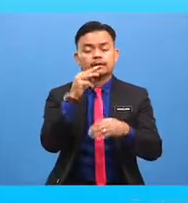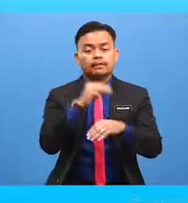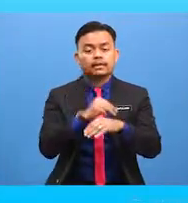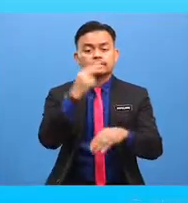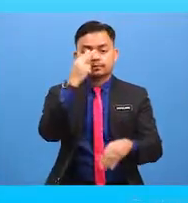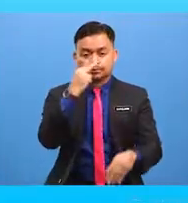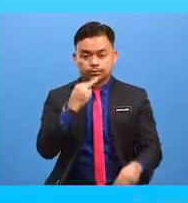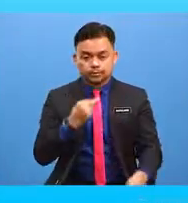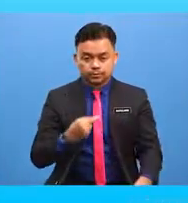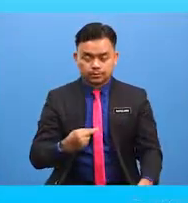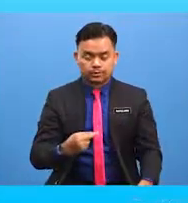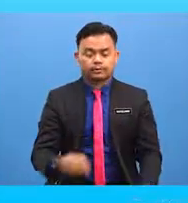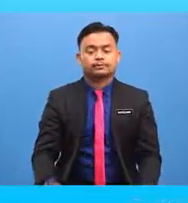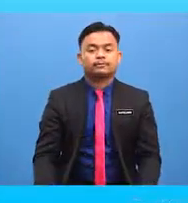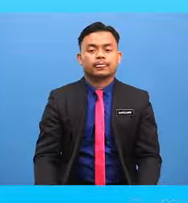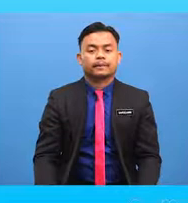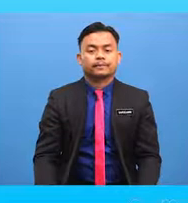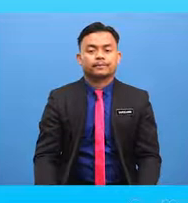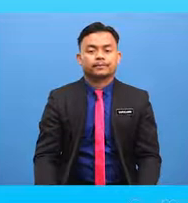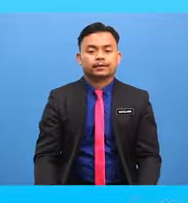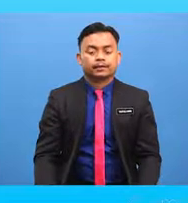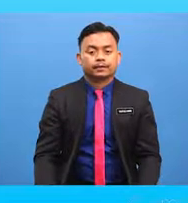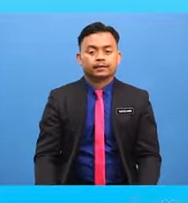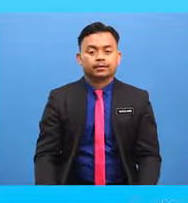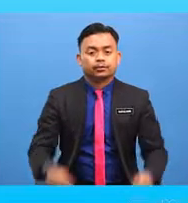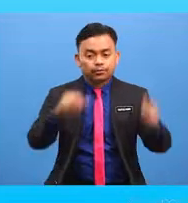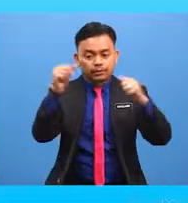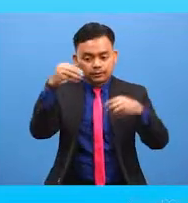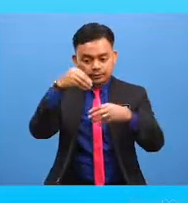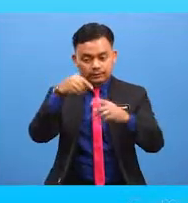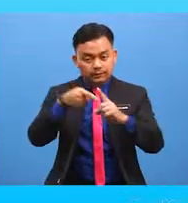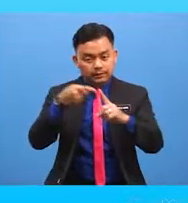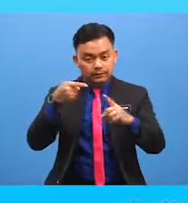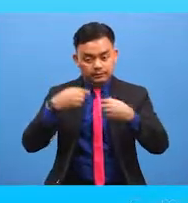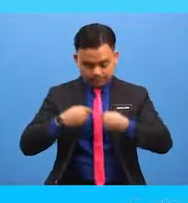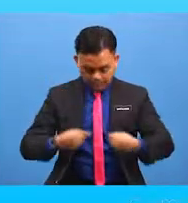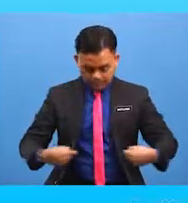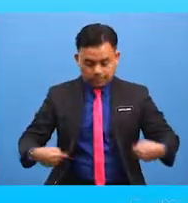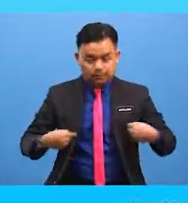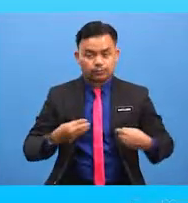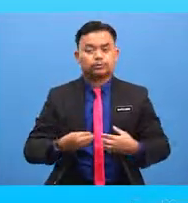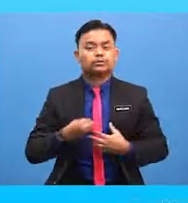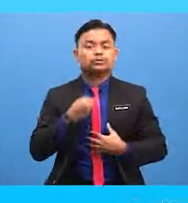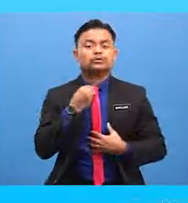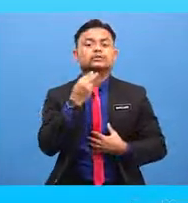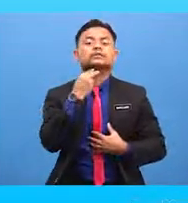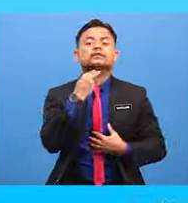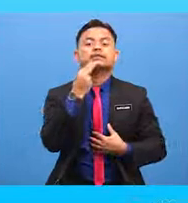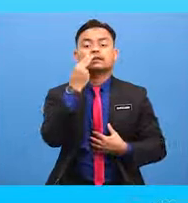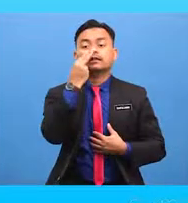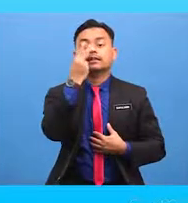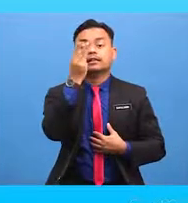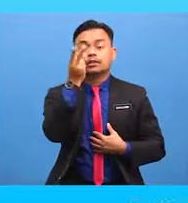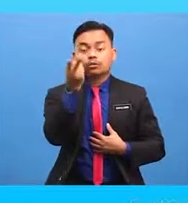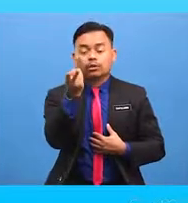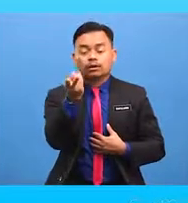nyatakan. Ya, udara dari paru-paru melalui trakea dan keluar dari badan